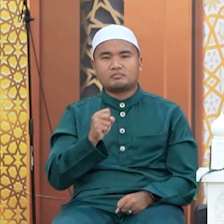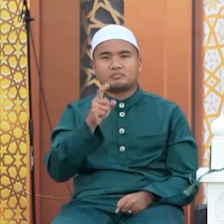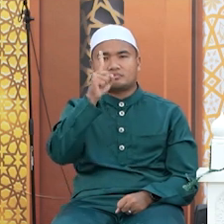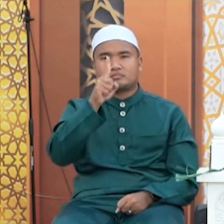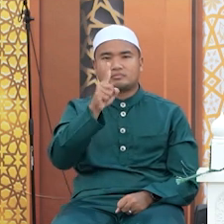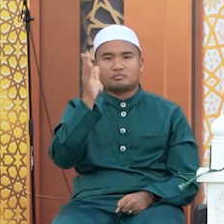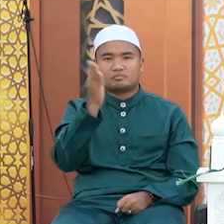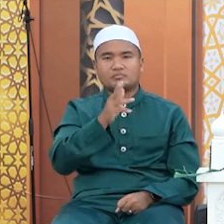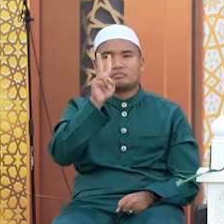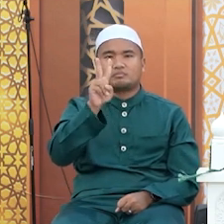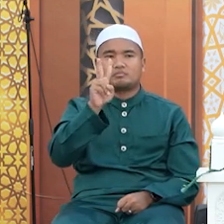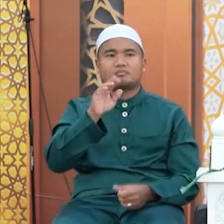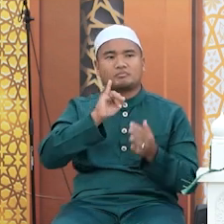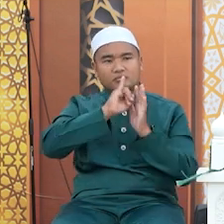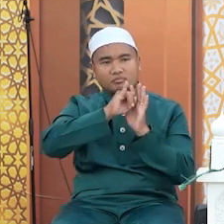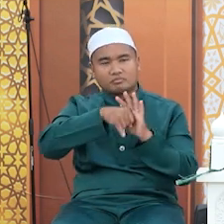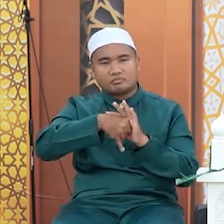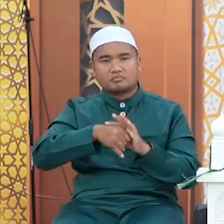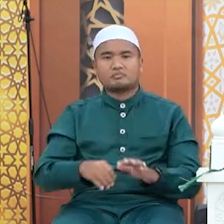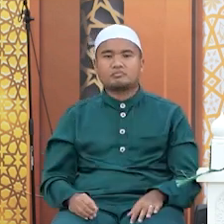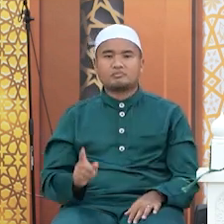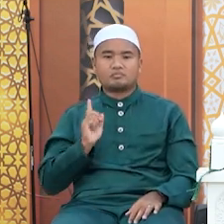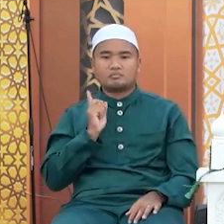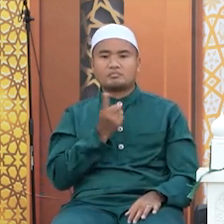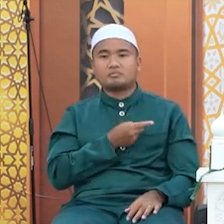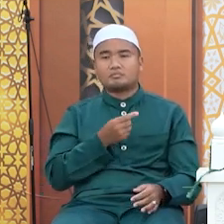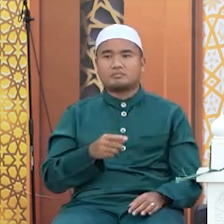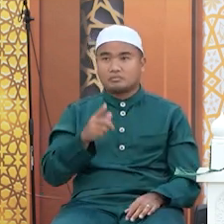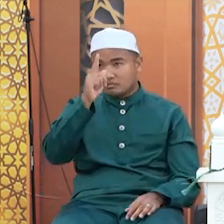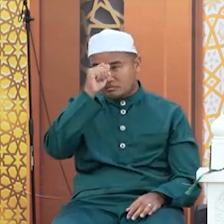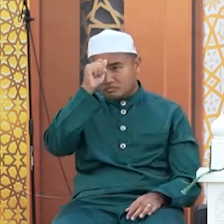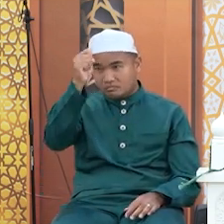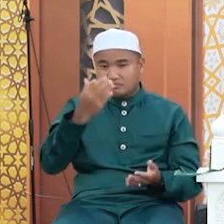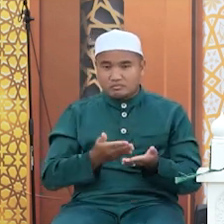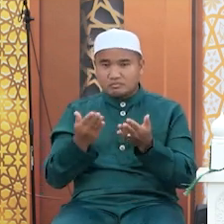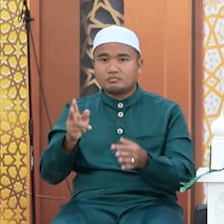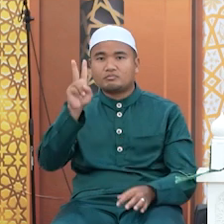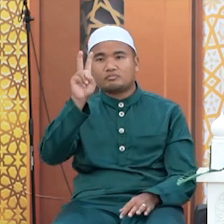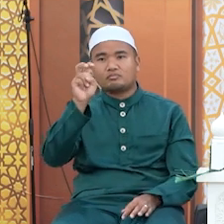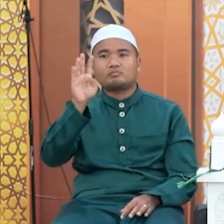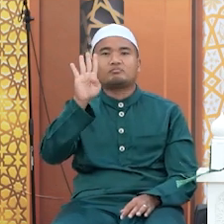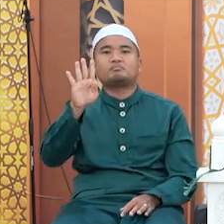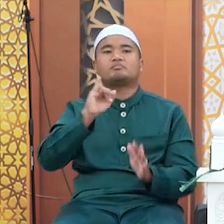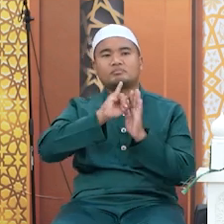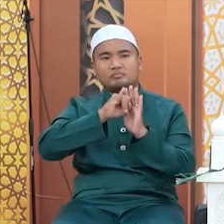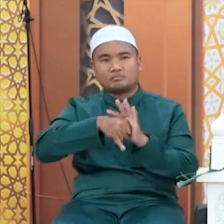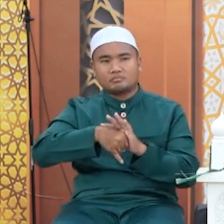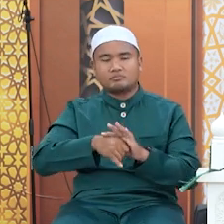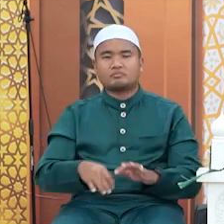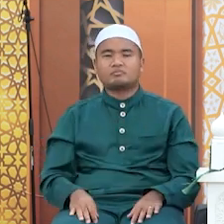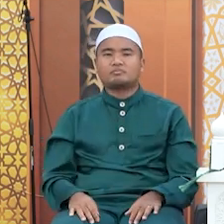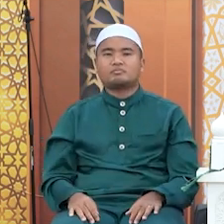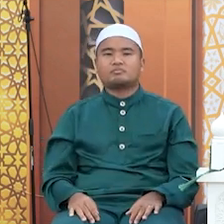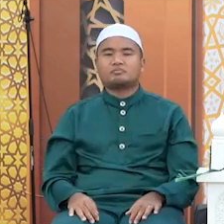bagi masa kat kita berapa? Allah bagi 24 jam. Bermakna setengah jam daripada